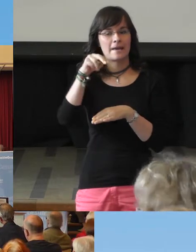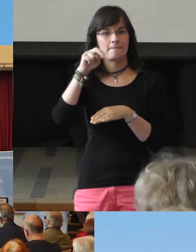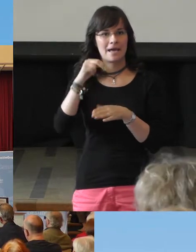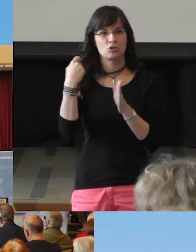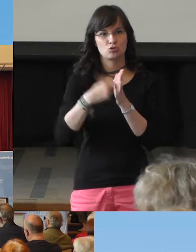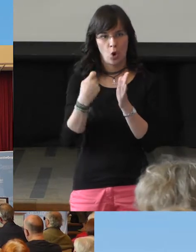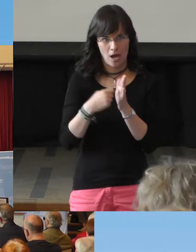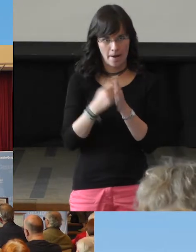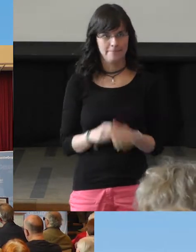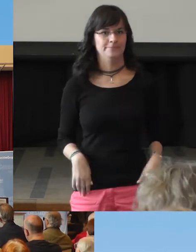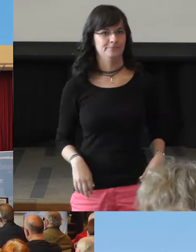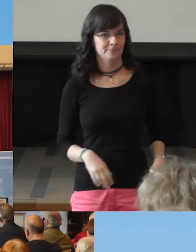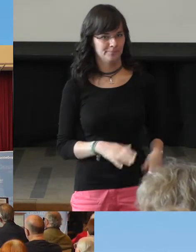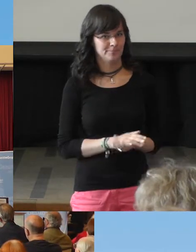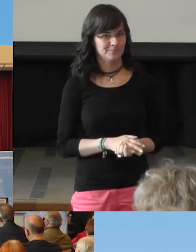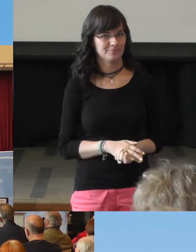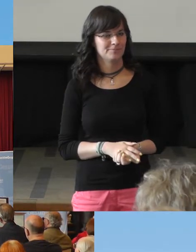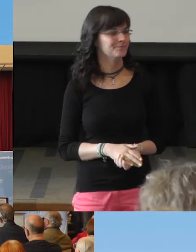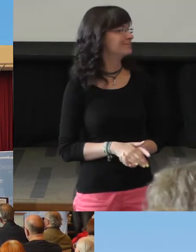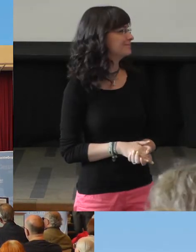Was er sagen soll, hat er ja schon gehört.